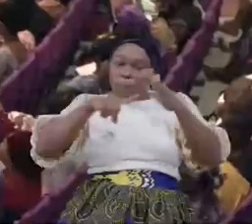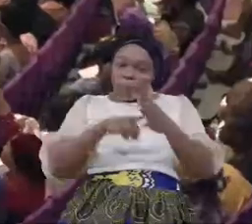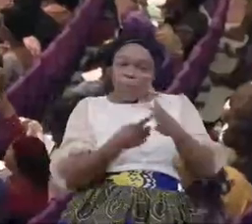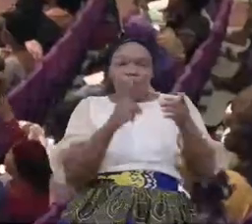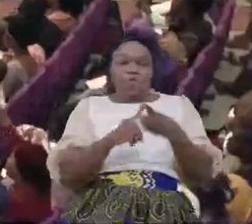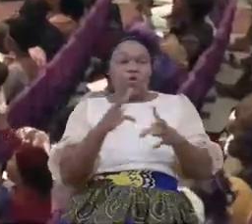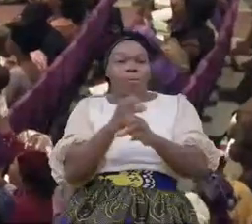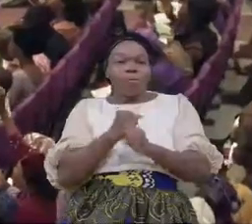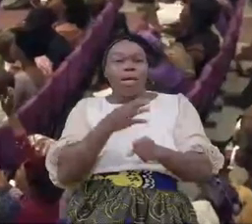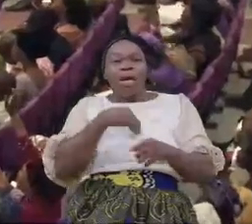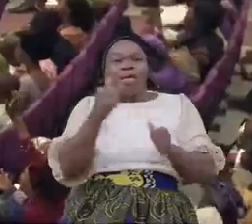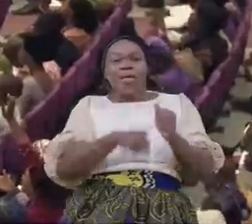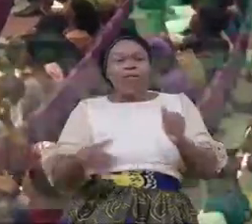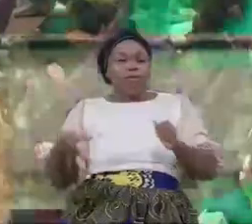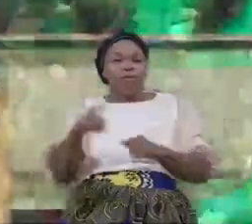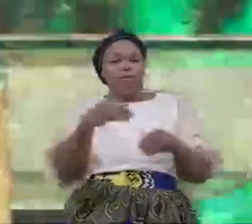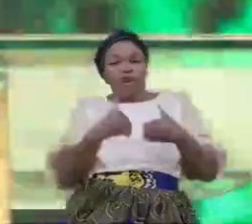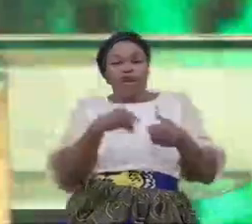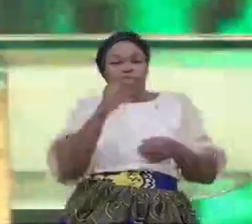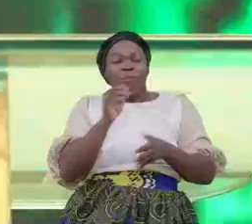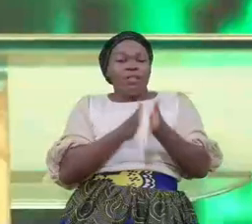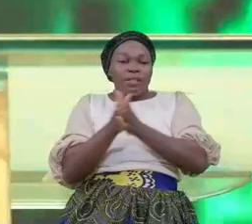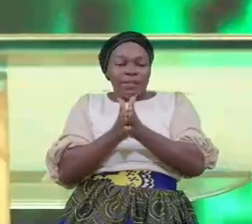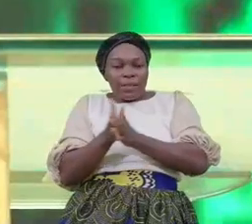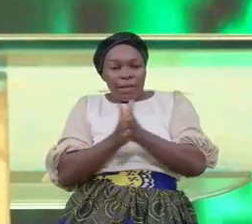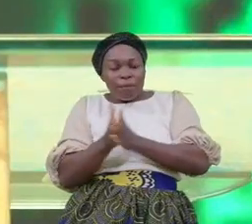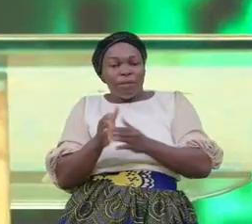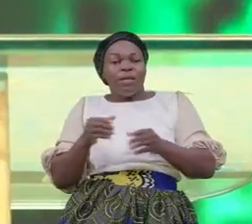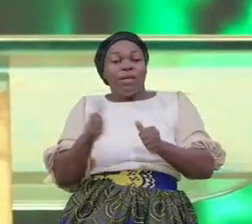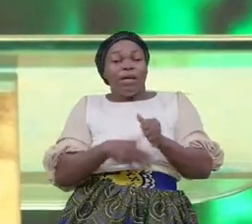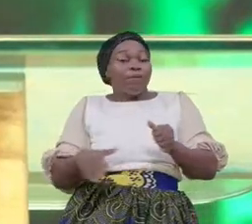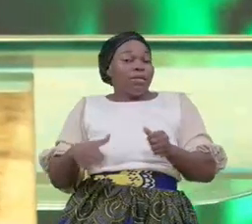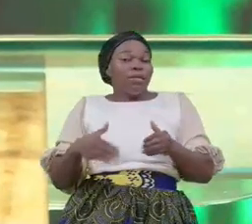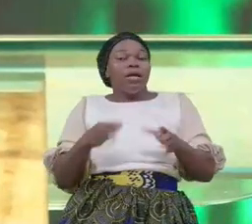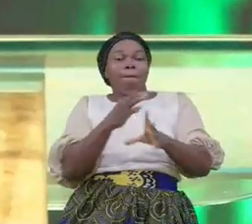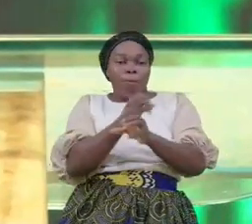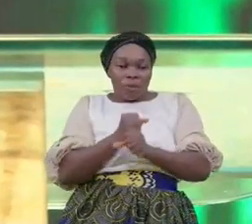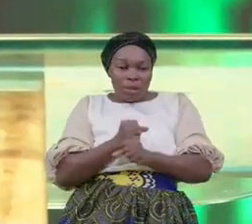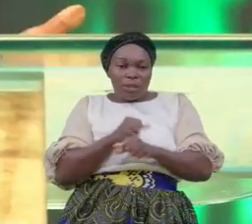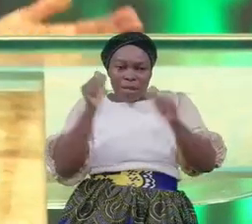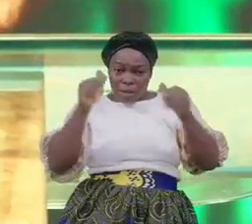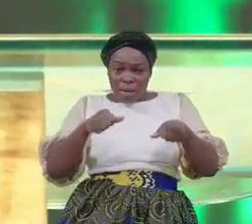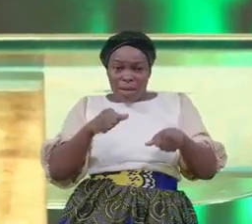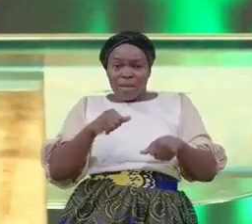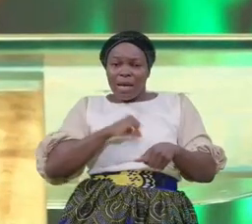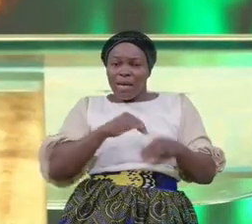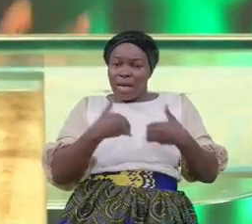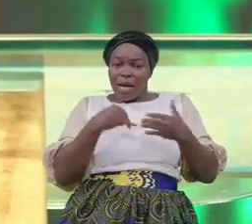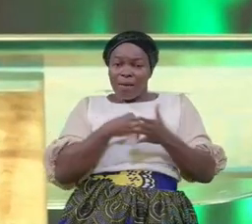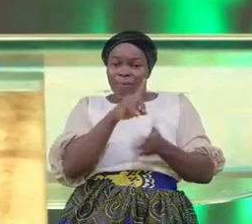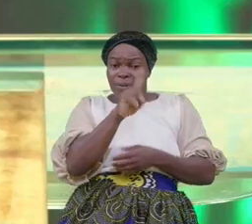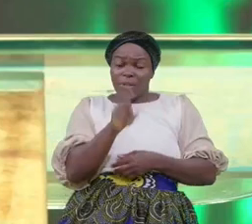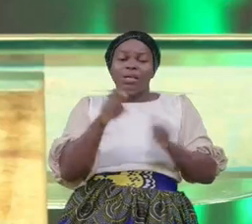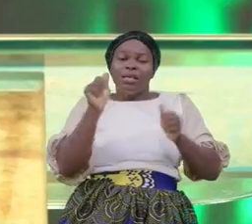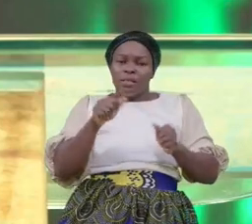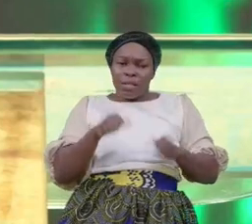Et tout ce que vous désirez, est-ce que je peux l'avoir? Possédez cela. Est-ce que je peux recevoir ça? Possédez cela. Est-ce que je peux jouir de